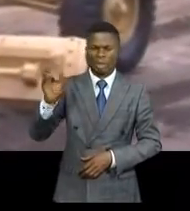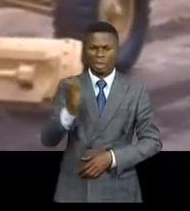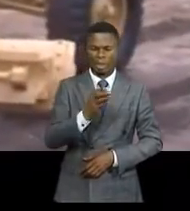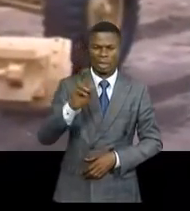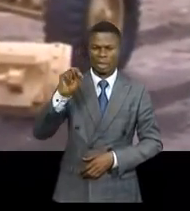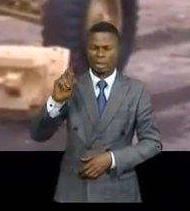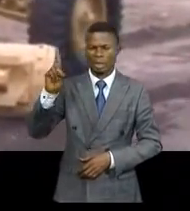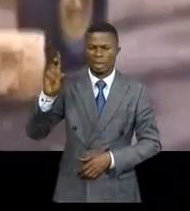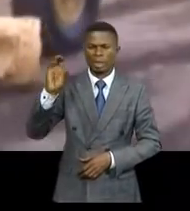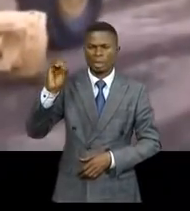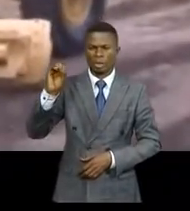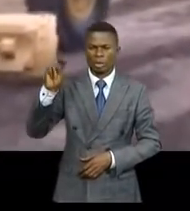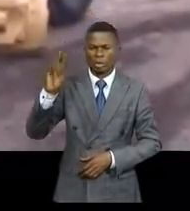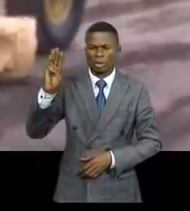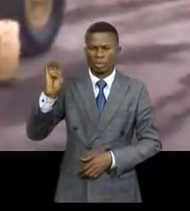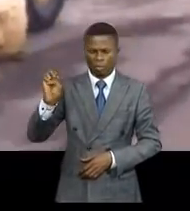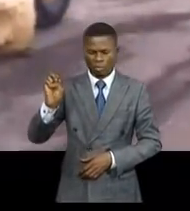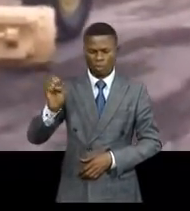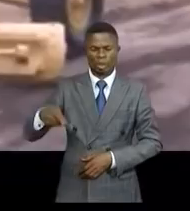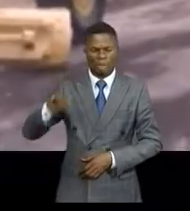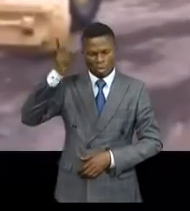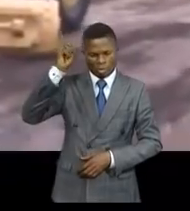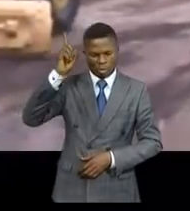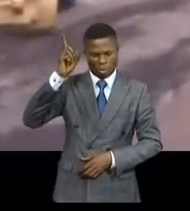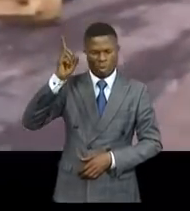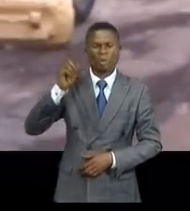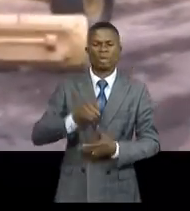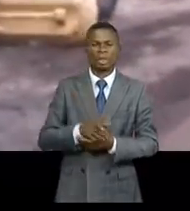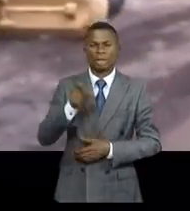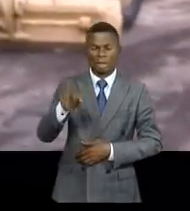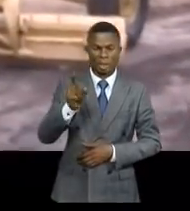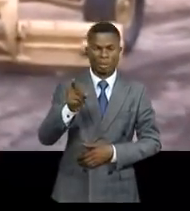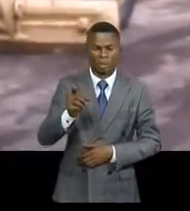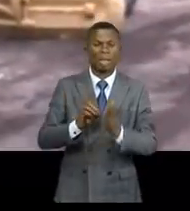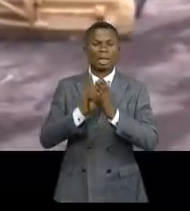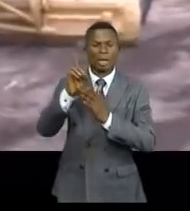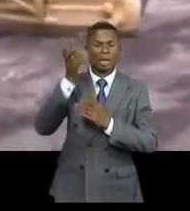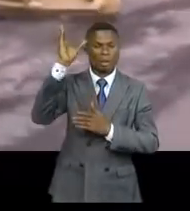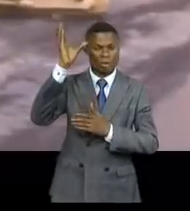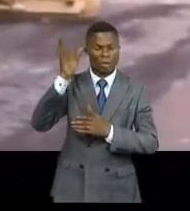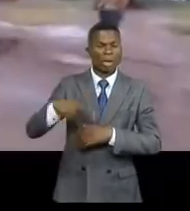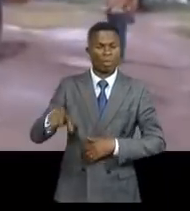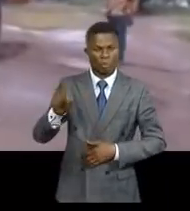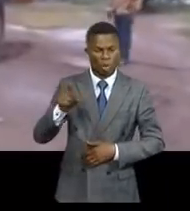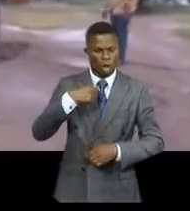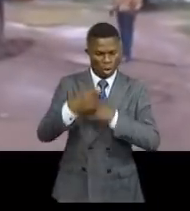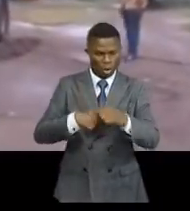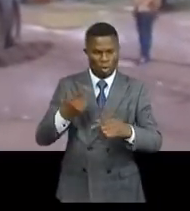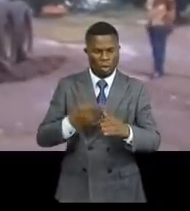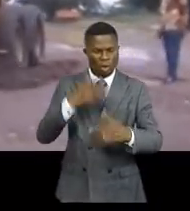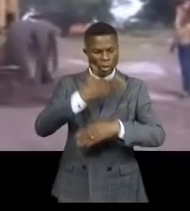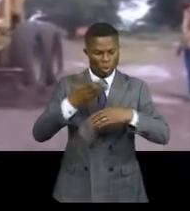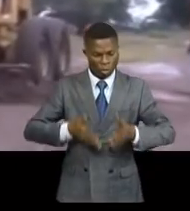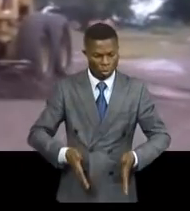les provinces prépondérantes de la République démocratique du Congo, sachant que le développement réel de cette province doit passer par la réhabilitation